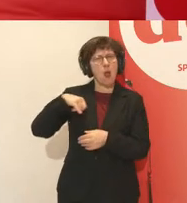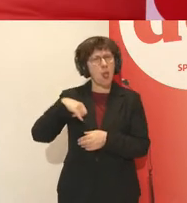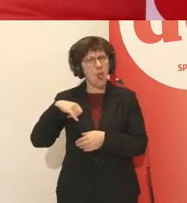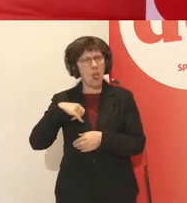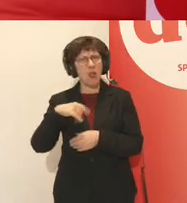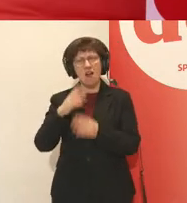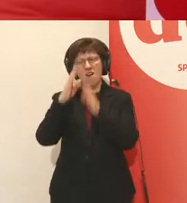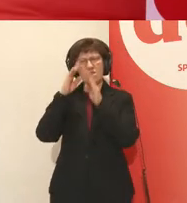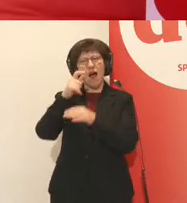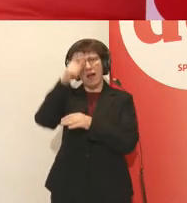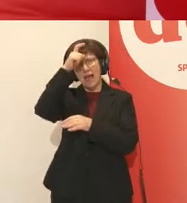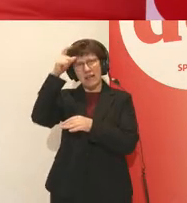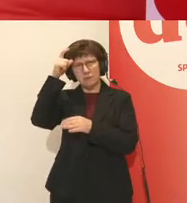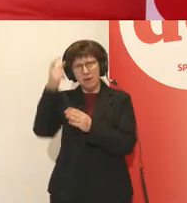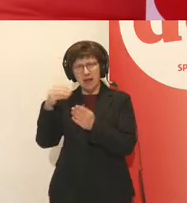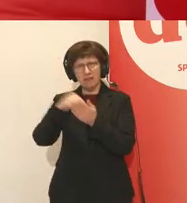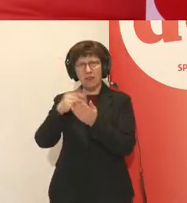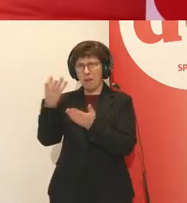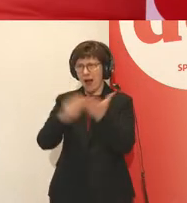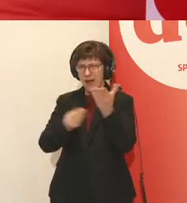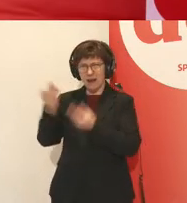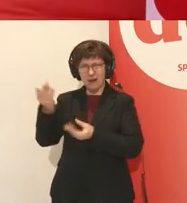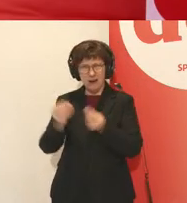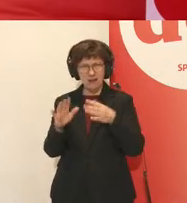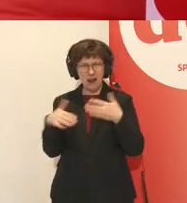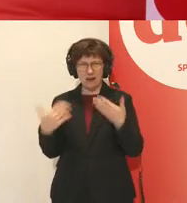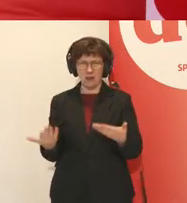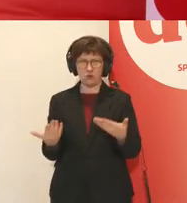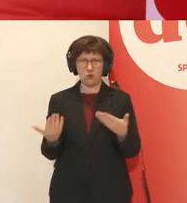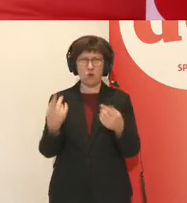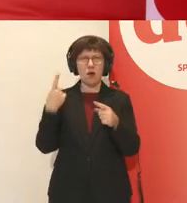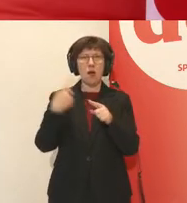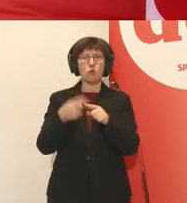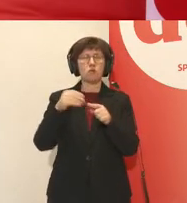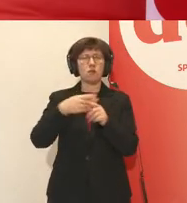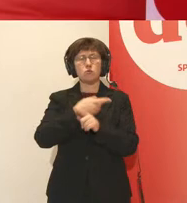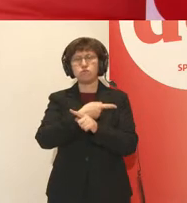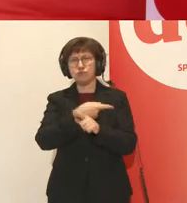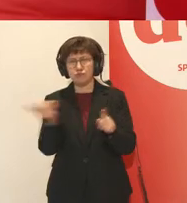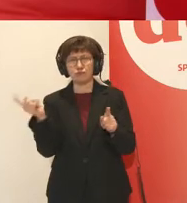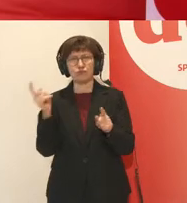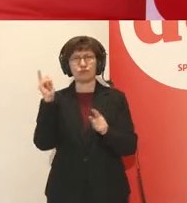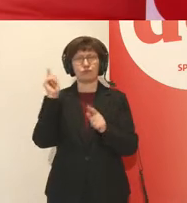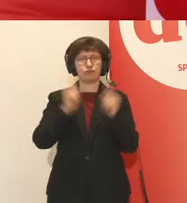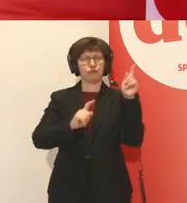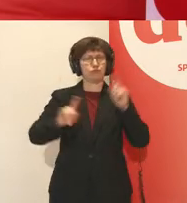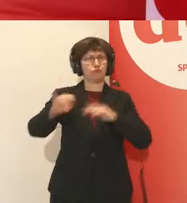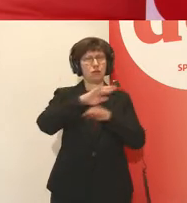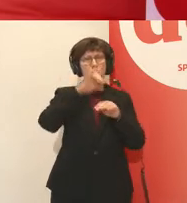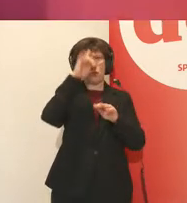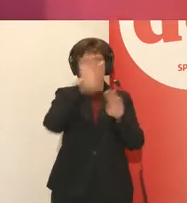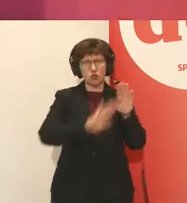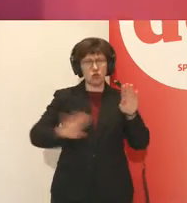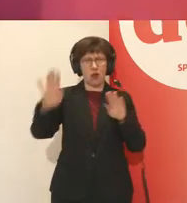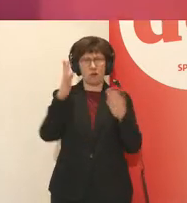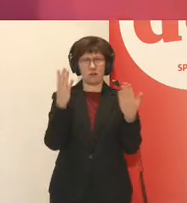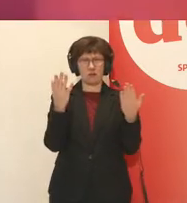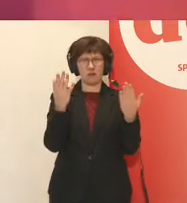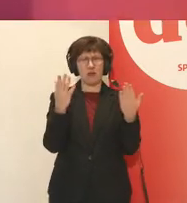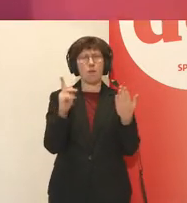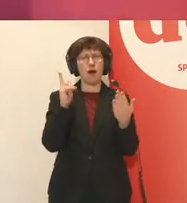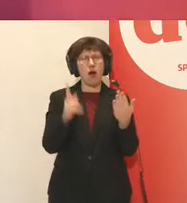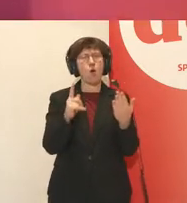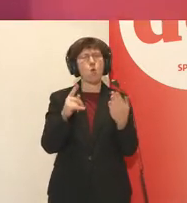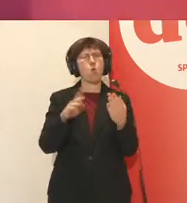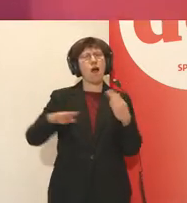haben einfach expertinnen und fachexperten eingeladen und eben von überall her aus der ganzen bundesrepublik aber